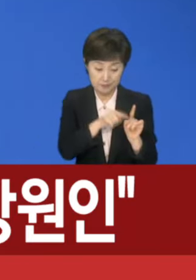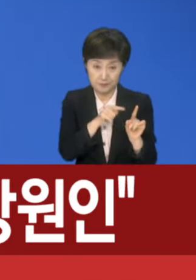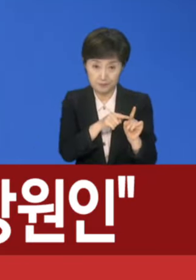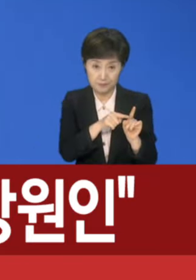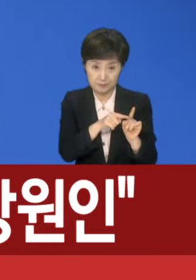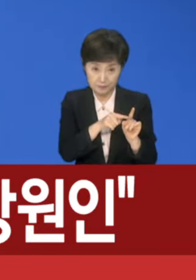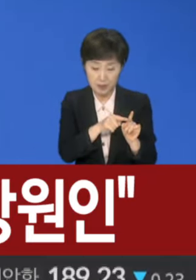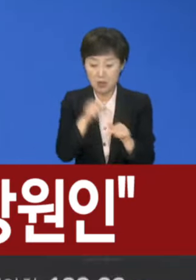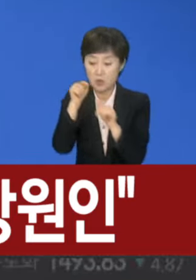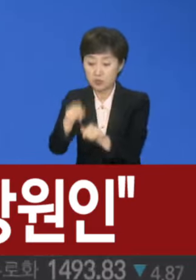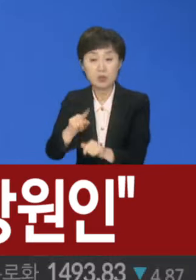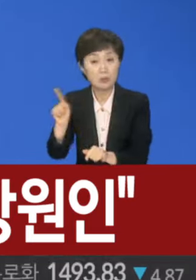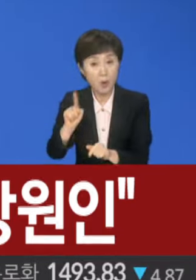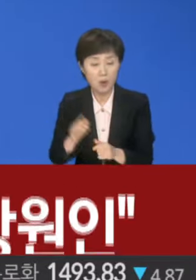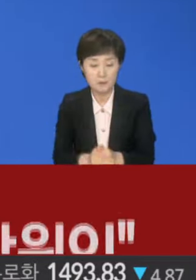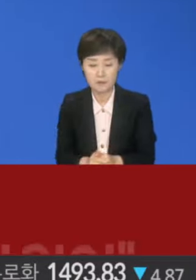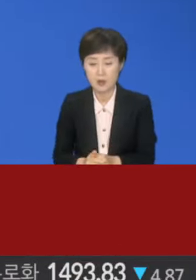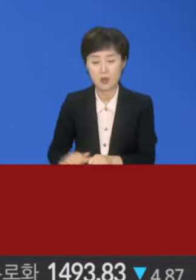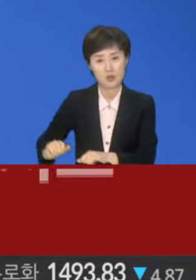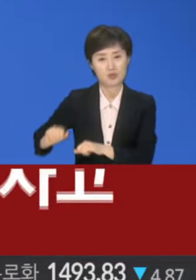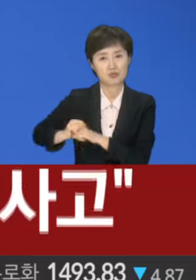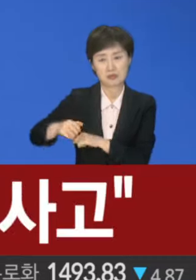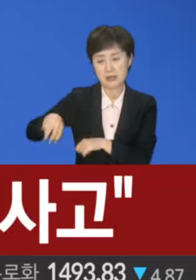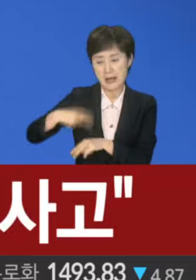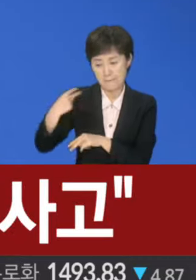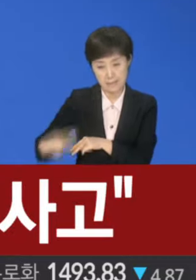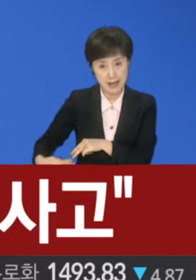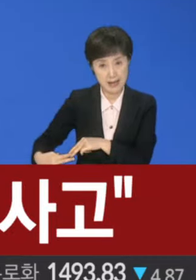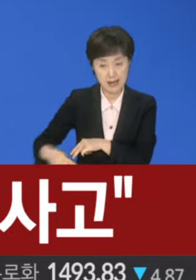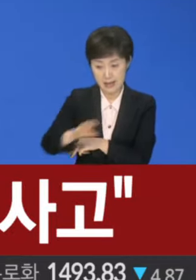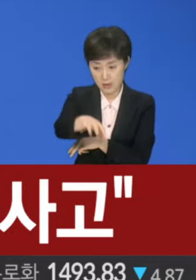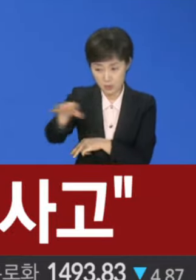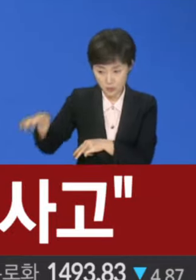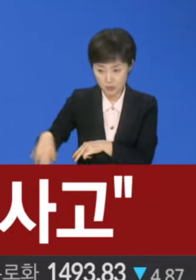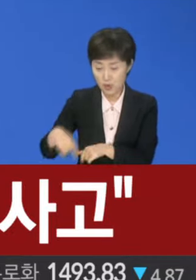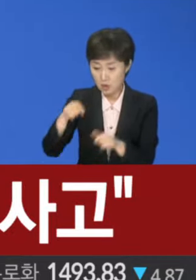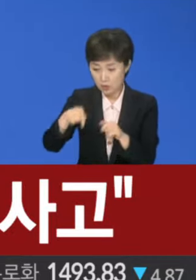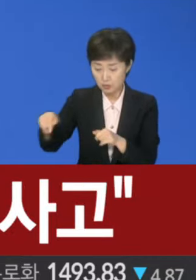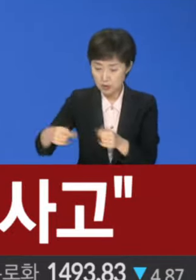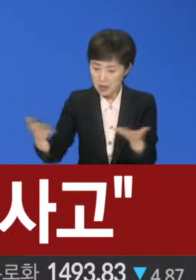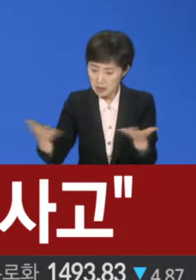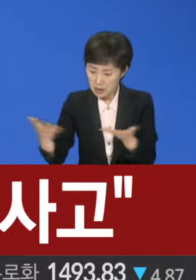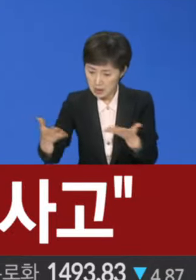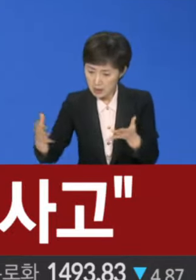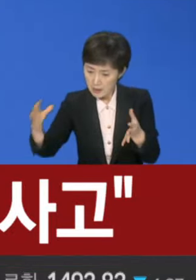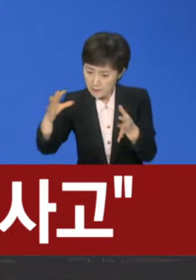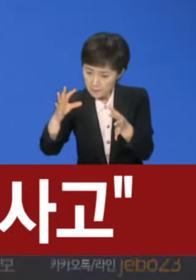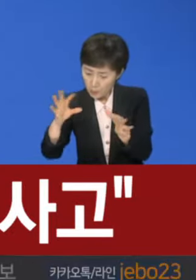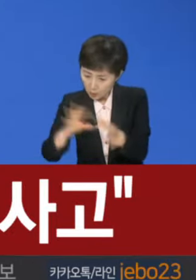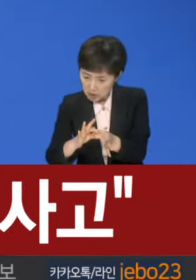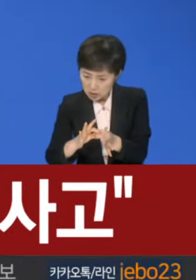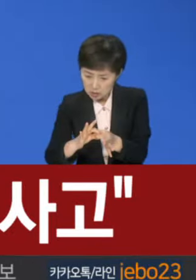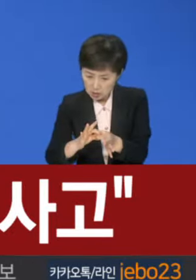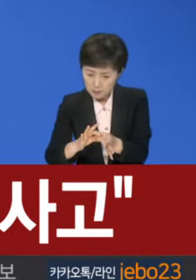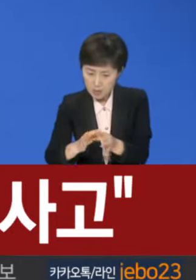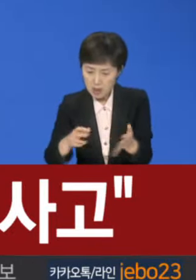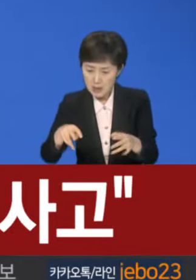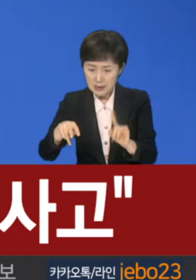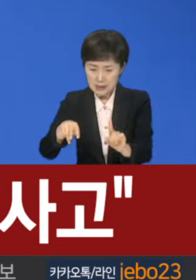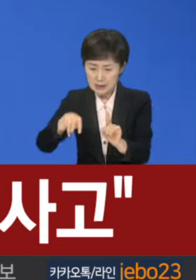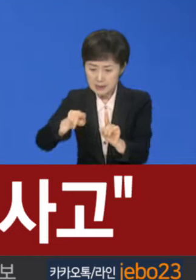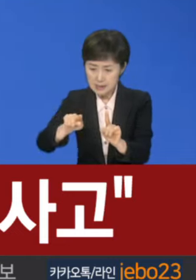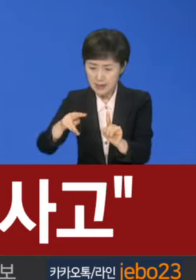명의의 단편 명령은 합참과 이작사의 각 단편 명령상 작전 수행을 위해 투입되는 1사단 예하